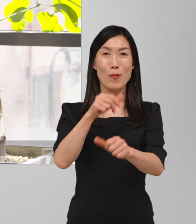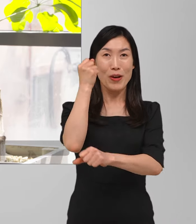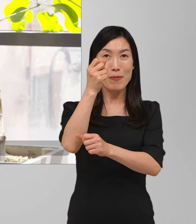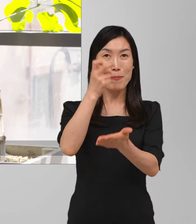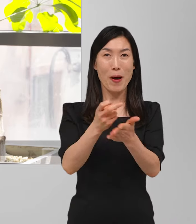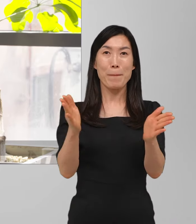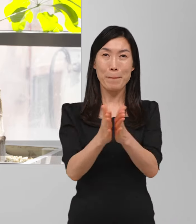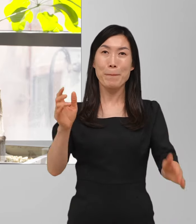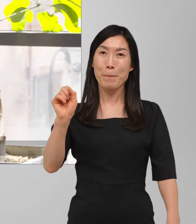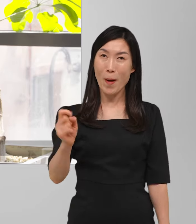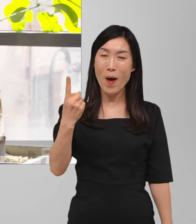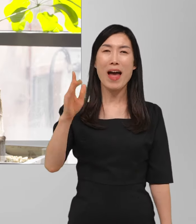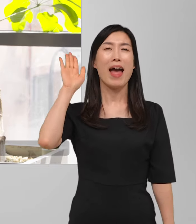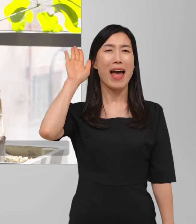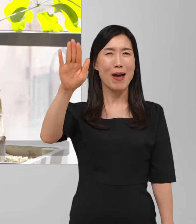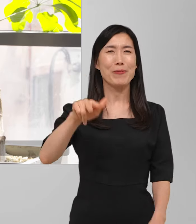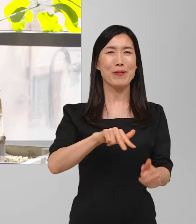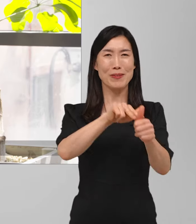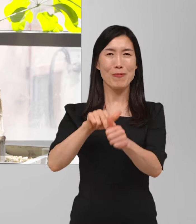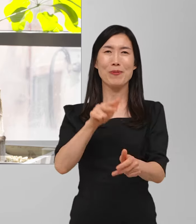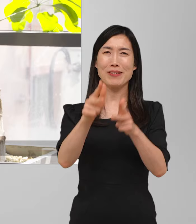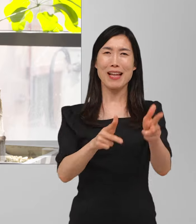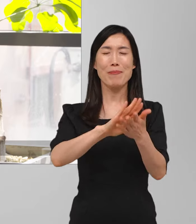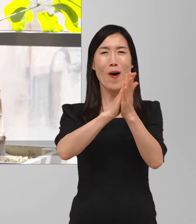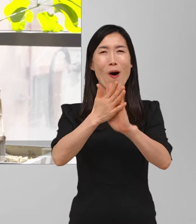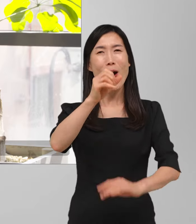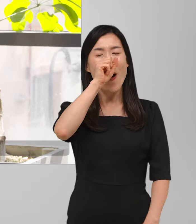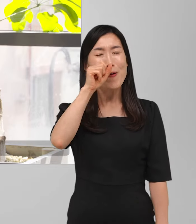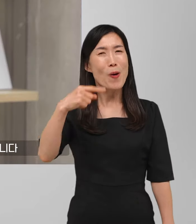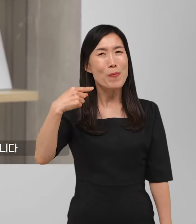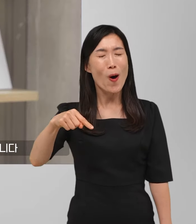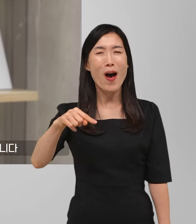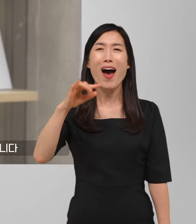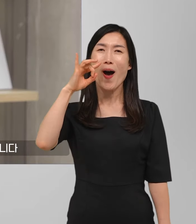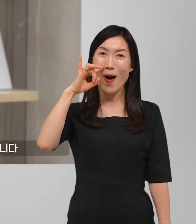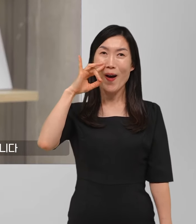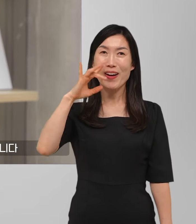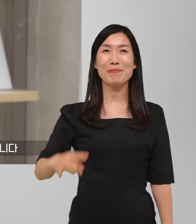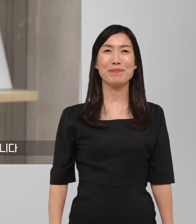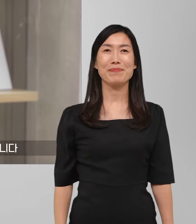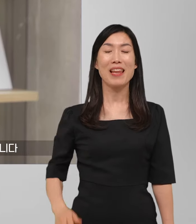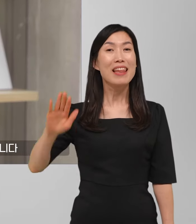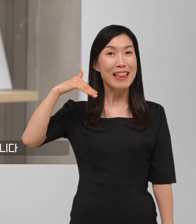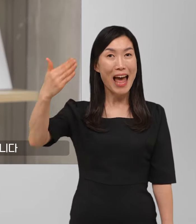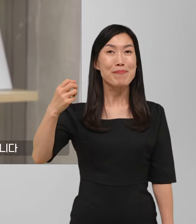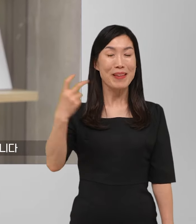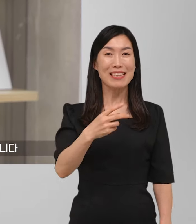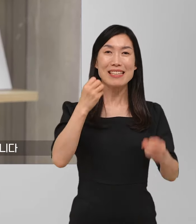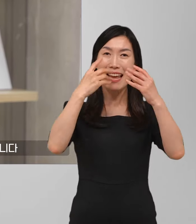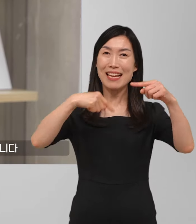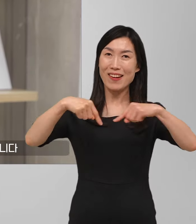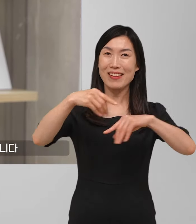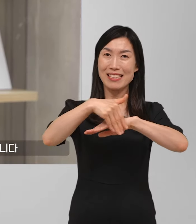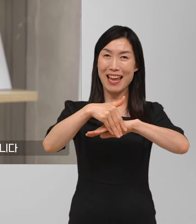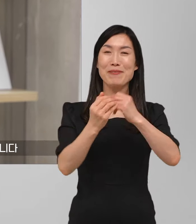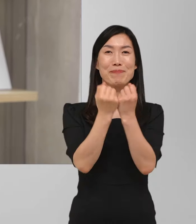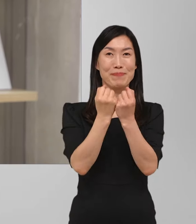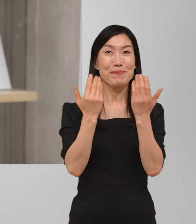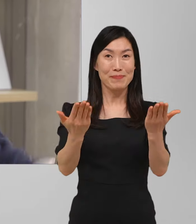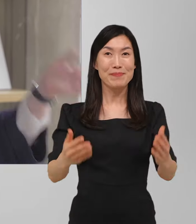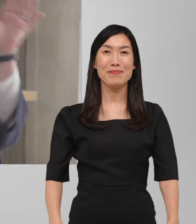데이터 산업에 어떤 긍정적인 변화를 가져올지 기대가 됩니다. 그럼 다음 편에는 또 다른 정책으로 만나 뵙도록